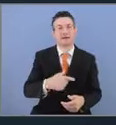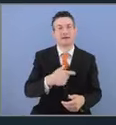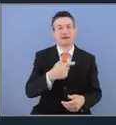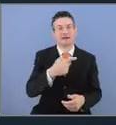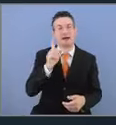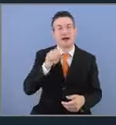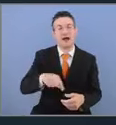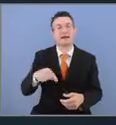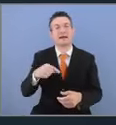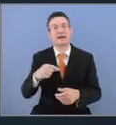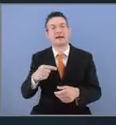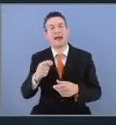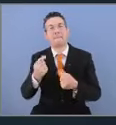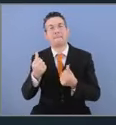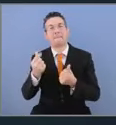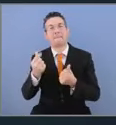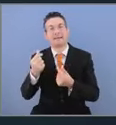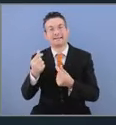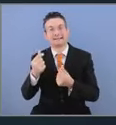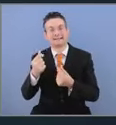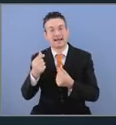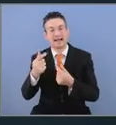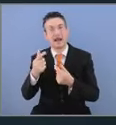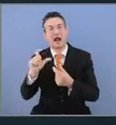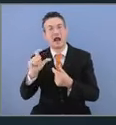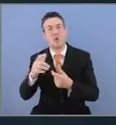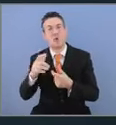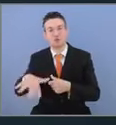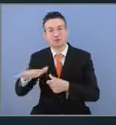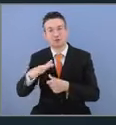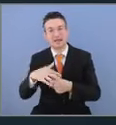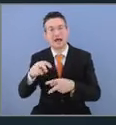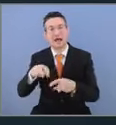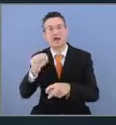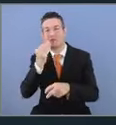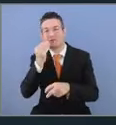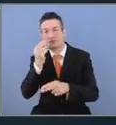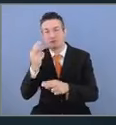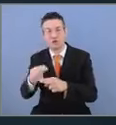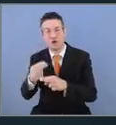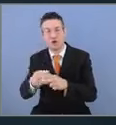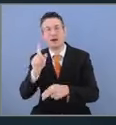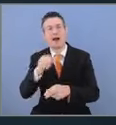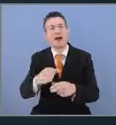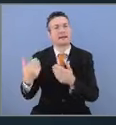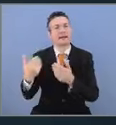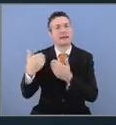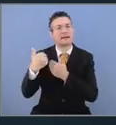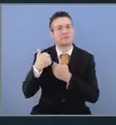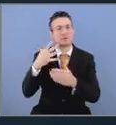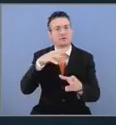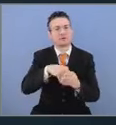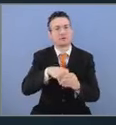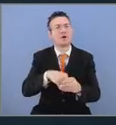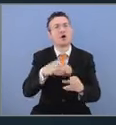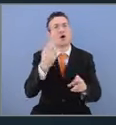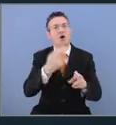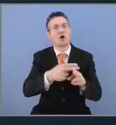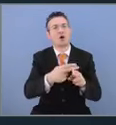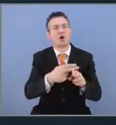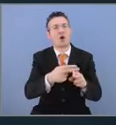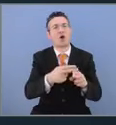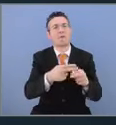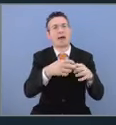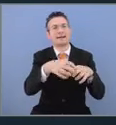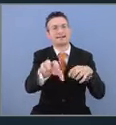Agri-Food del Comune di Roma, nonché sono responsabile del gruppo di lavoro di Roma Startup specifico sull'Agri-Food Tech,